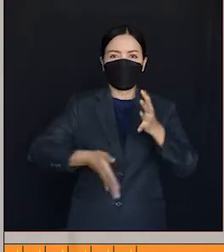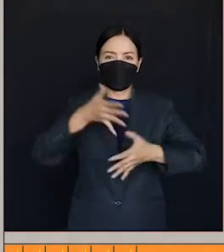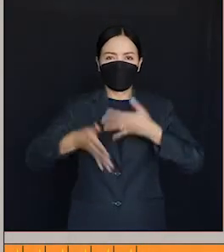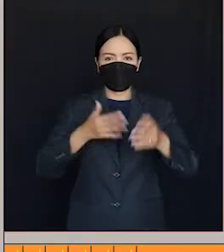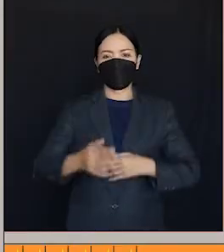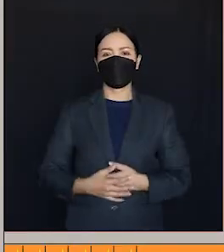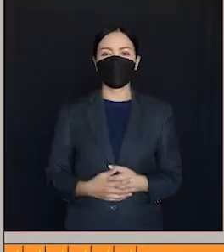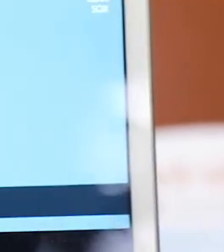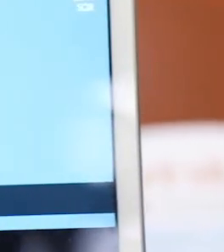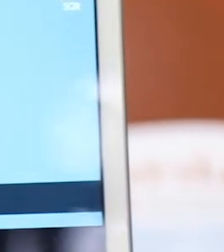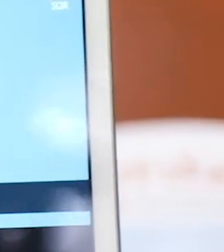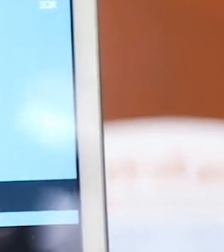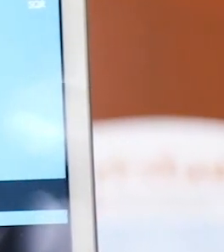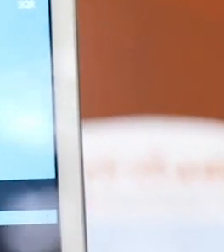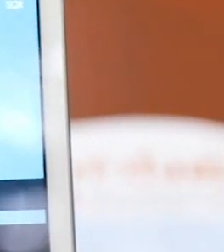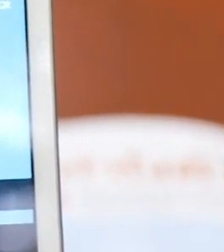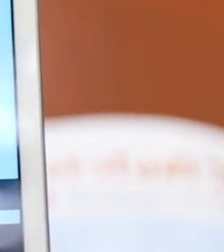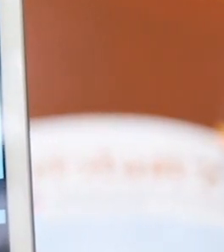คม